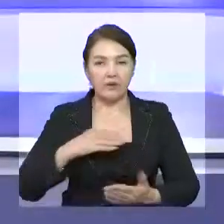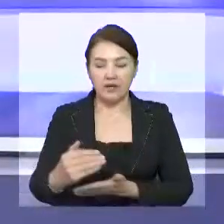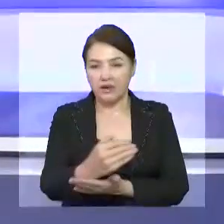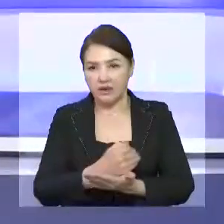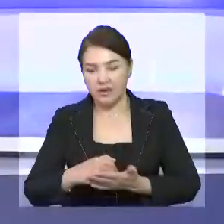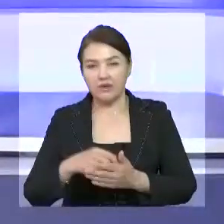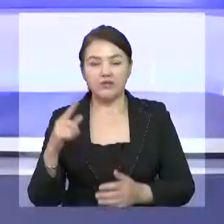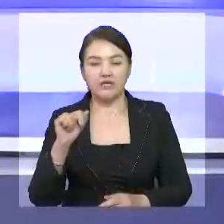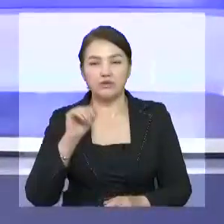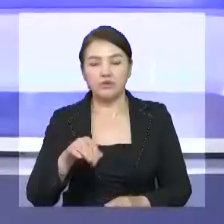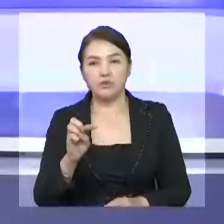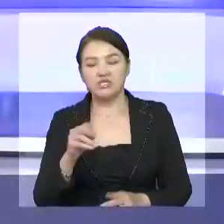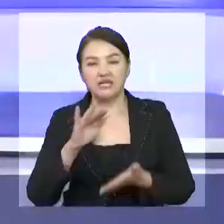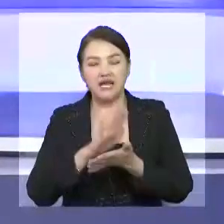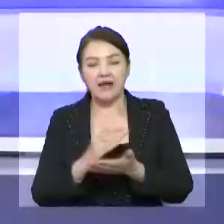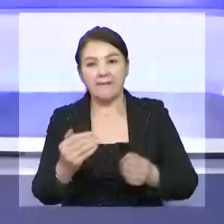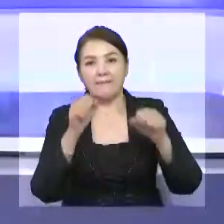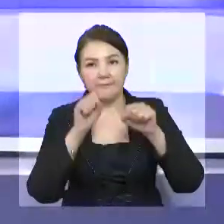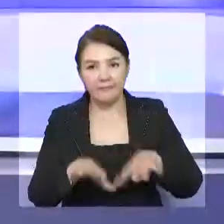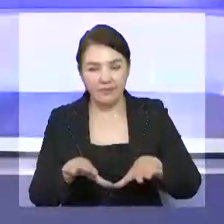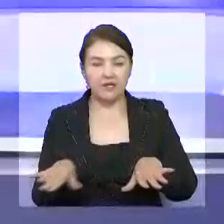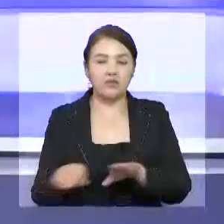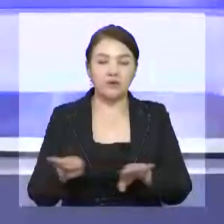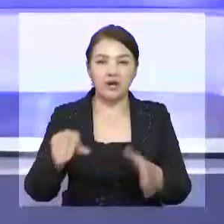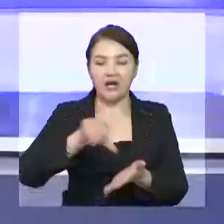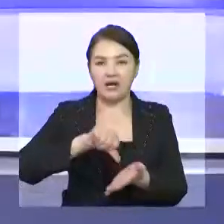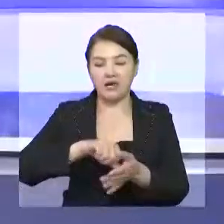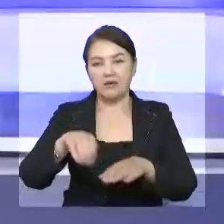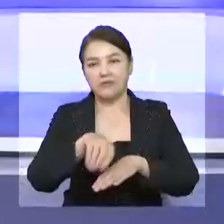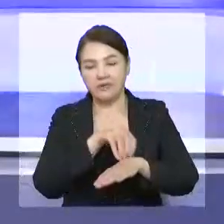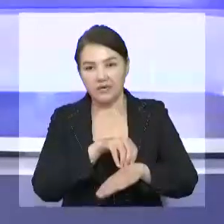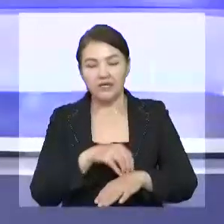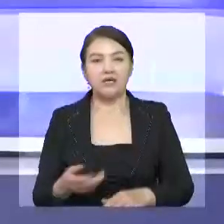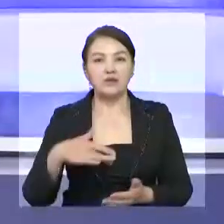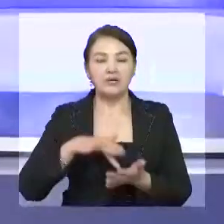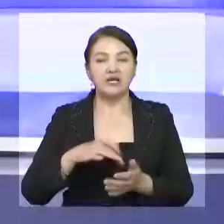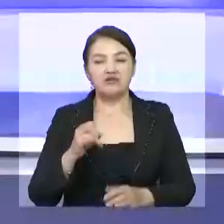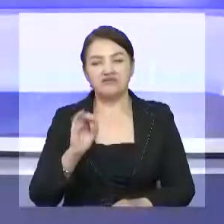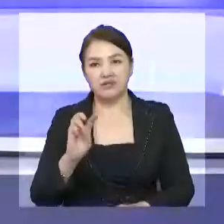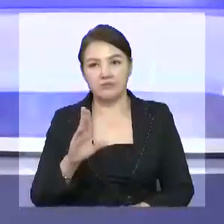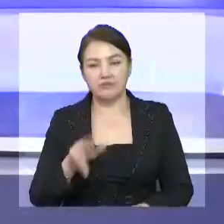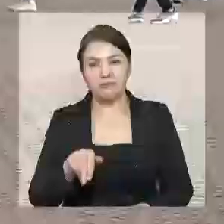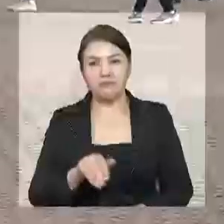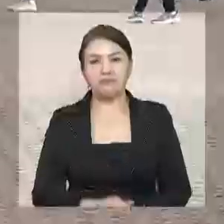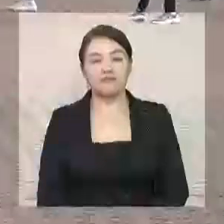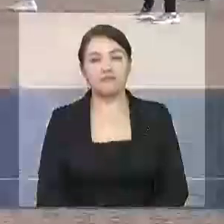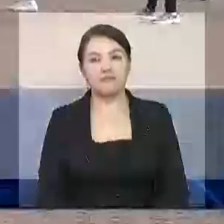свыше 100 тонн мусора. К слову, в эко-акции приняли участие аким области Асхат Шахаров и глава города Азамат Бекет.